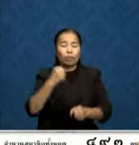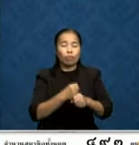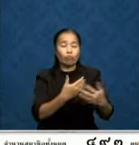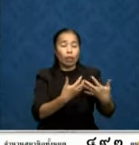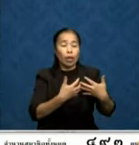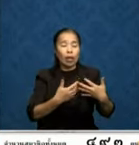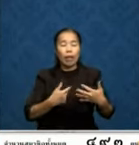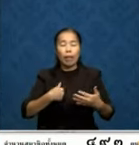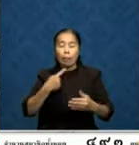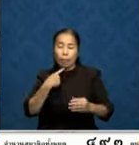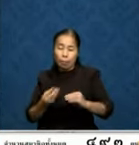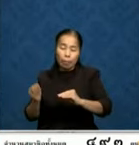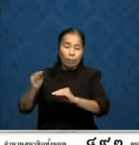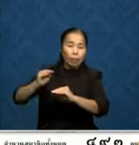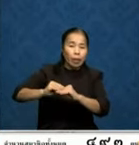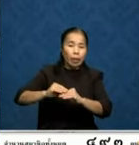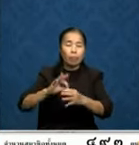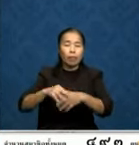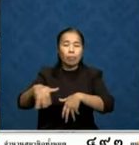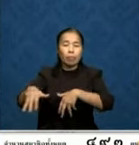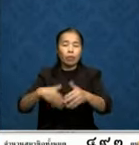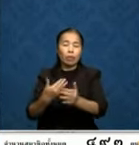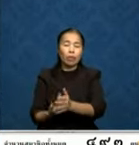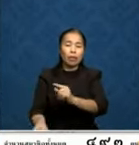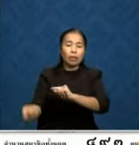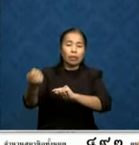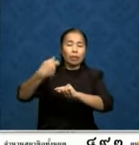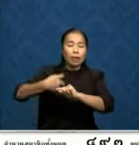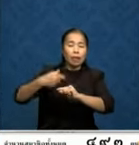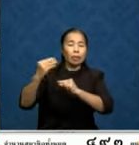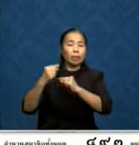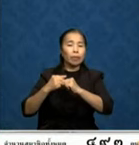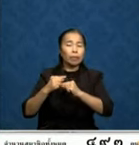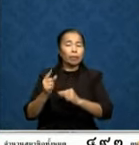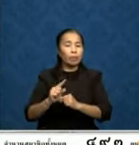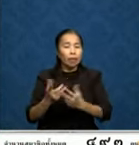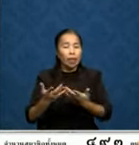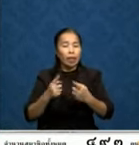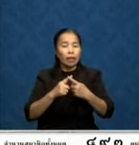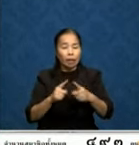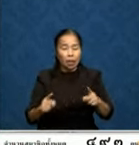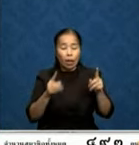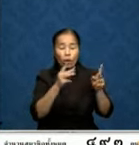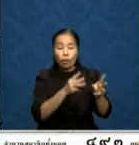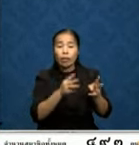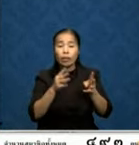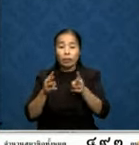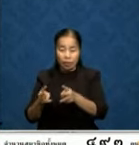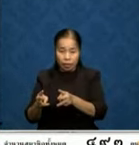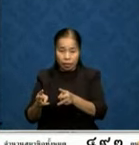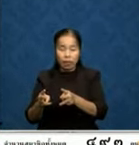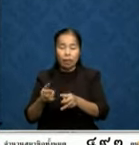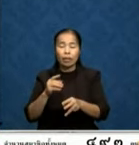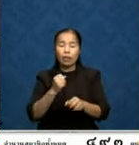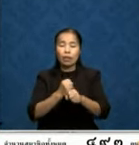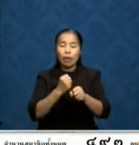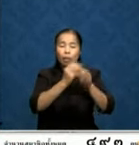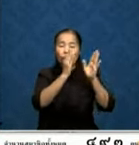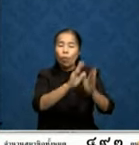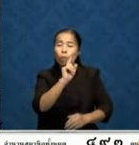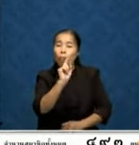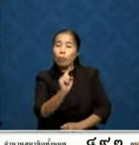เป็นต้นทุนค่าไฟให้ประชาชนเป็นคนแบกรับได้นะครับแต่ในกระบวนการเนี่ยท่านเวลาชิปเปอร์รายใหม่นำเข้